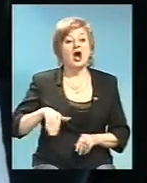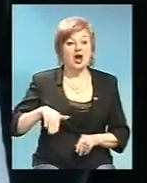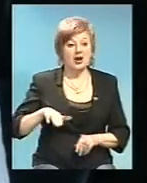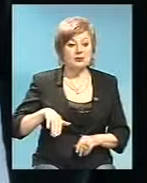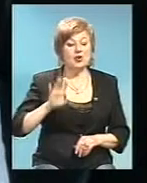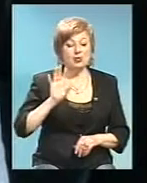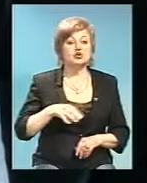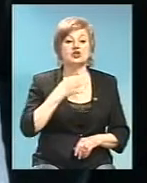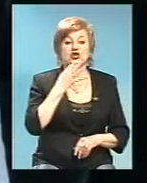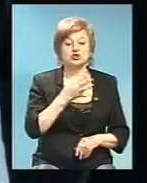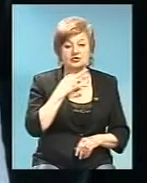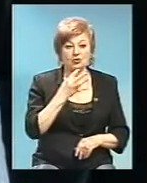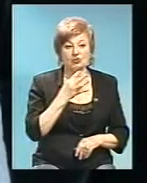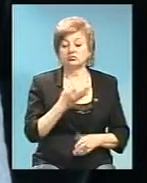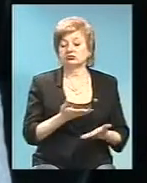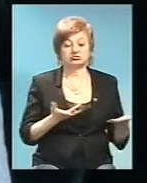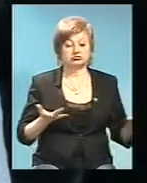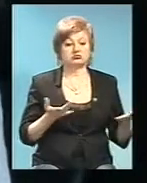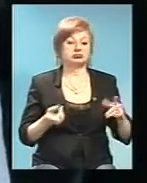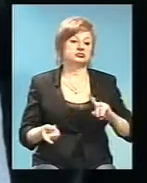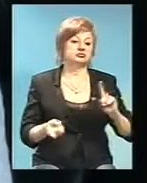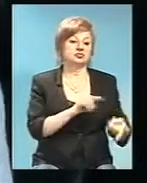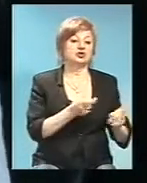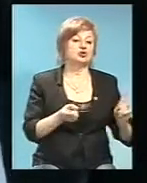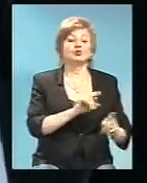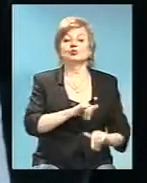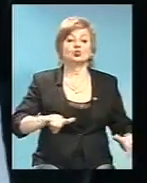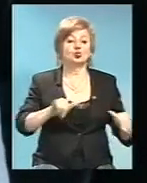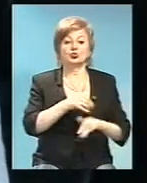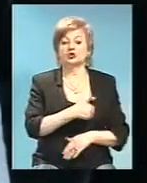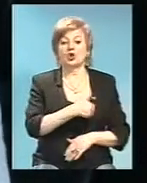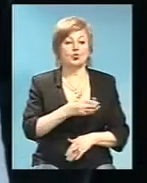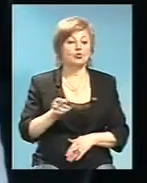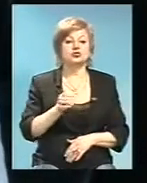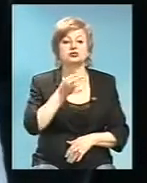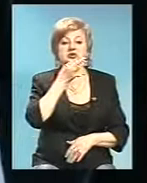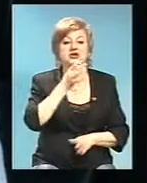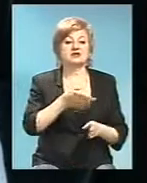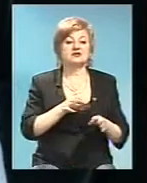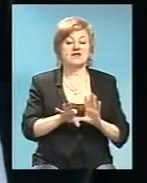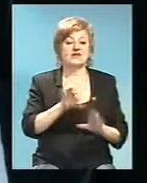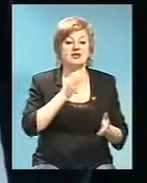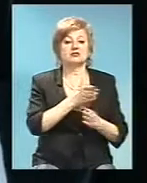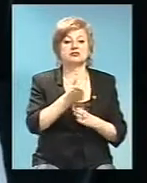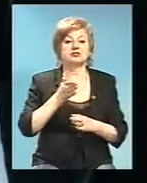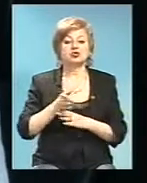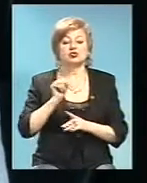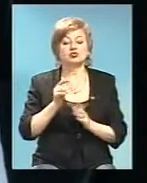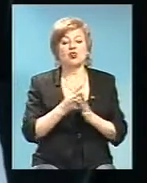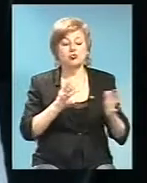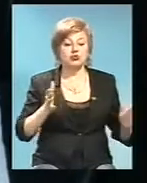після 4 класу вони зможуть потім зорієнтуватися, буде видно, яка, ну, які предмети